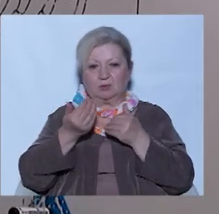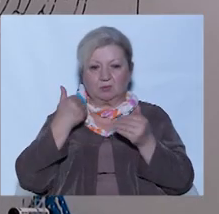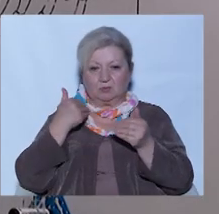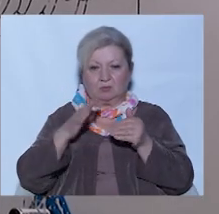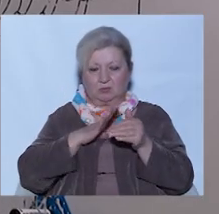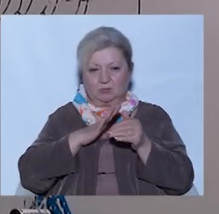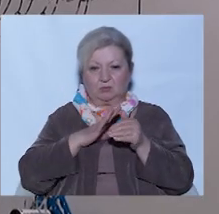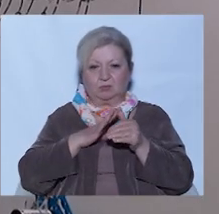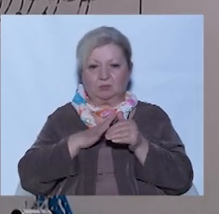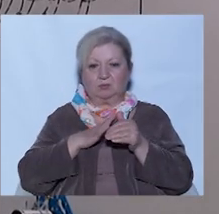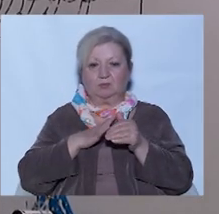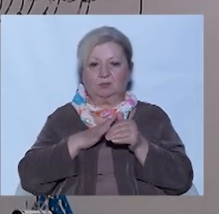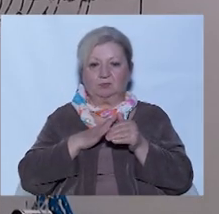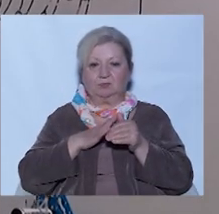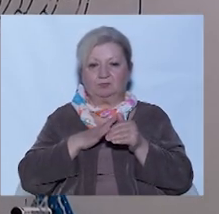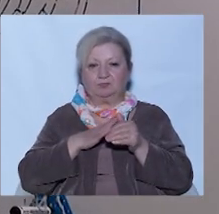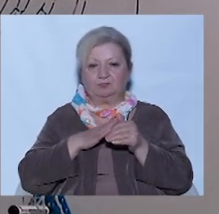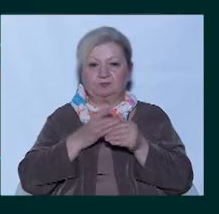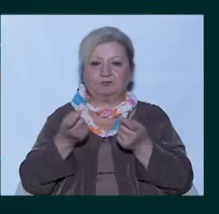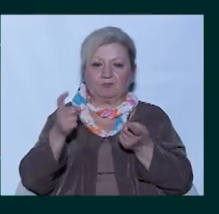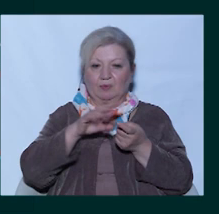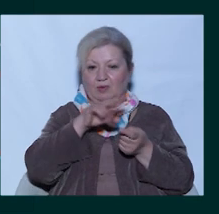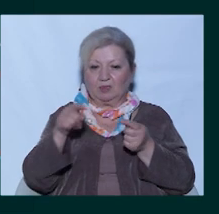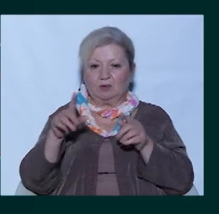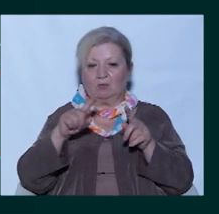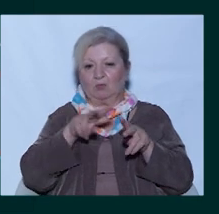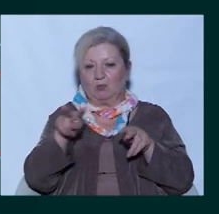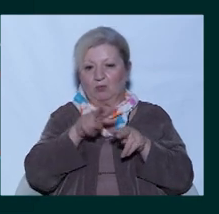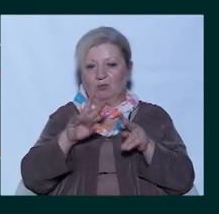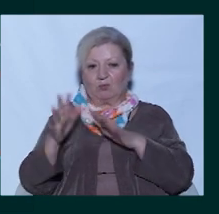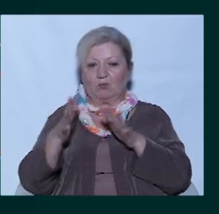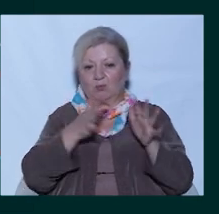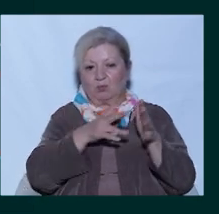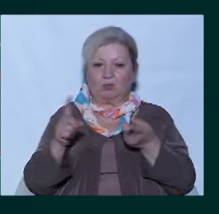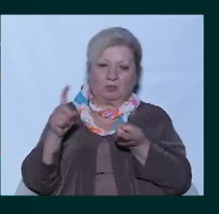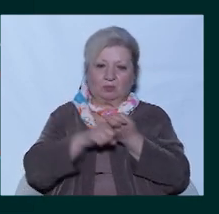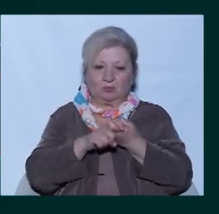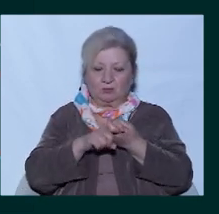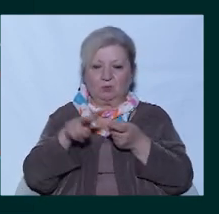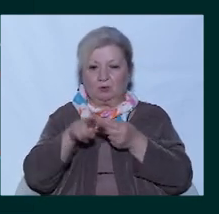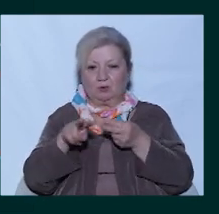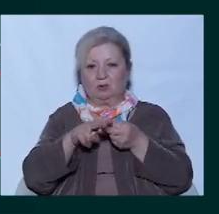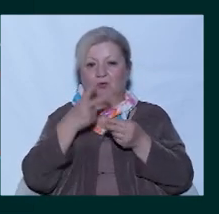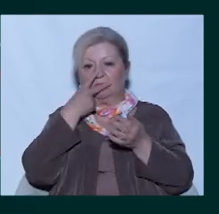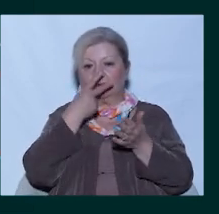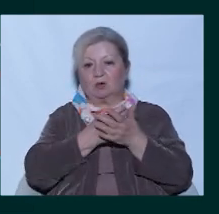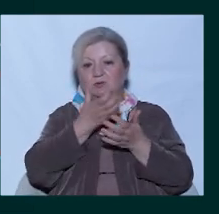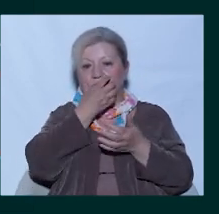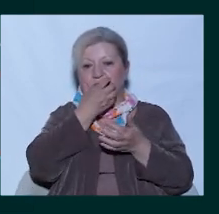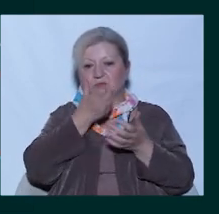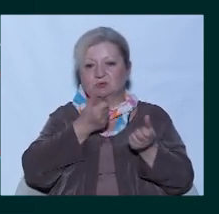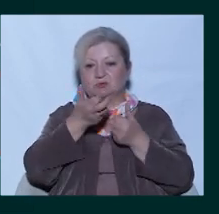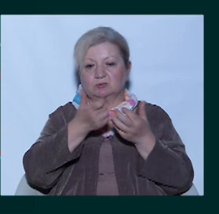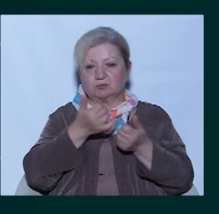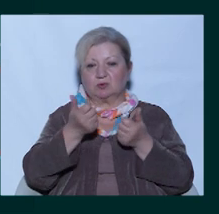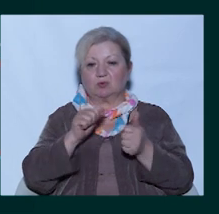მოქმედებასთან დაკავშირებით და მოდით დავაკავშიროთ ეს ორი მოვლენა ერთმანეთთან. პირველი, მოდით ნახოთ სითბოს რაოდენობა,